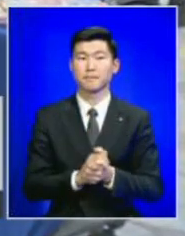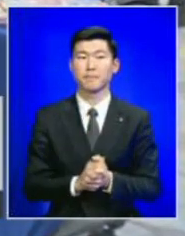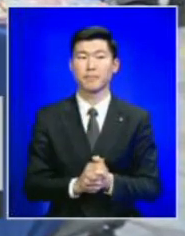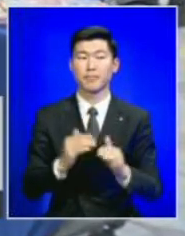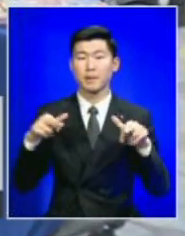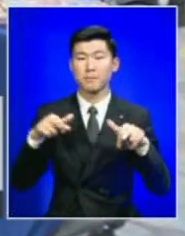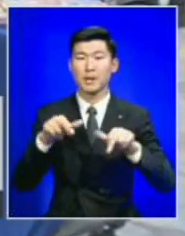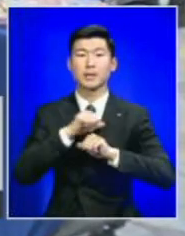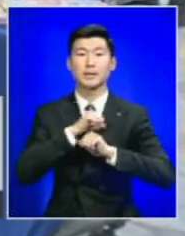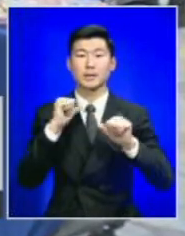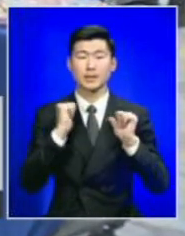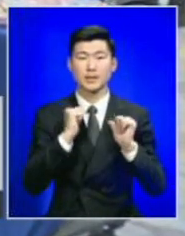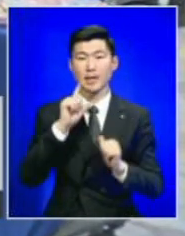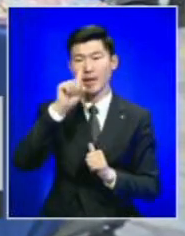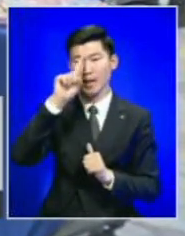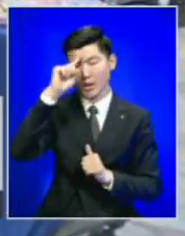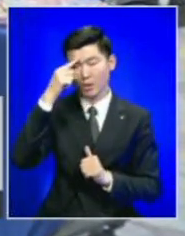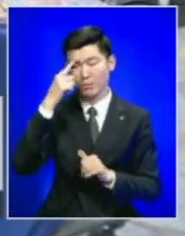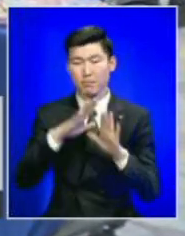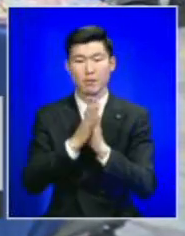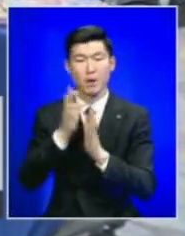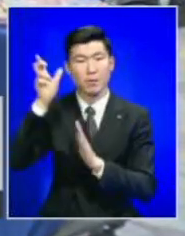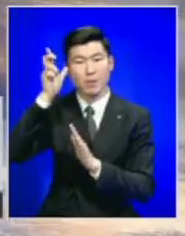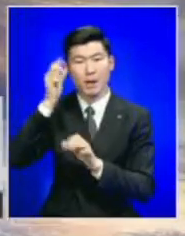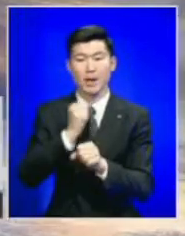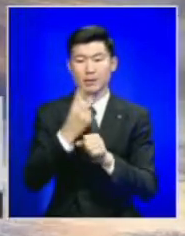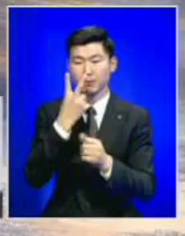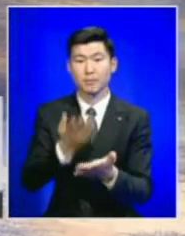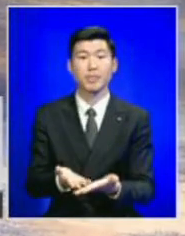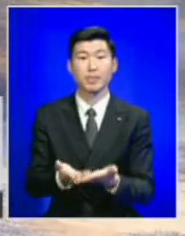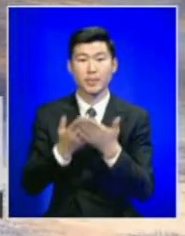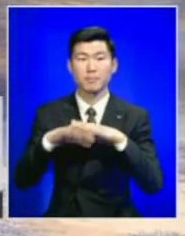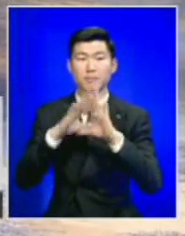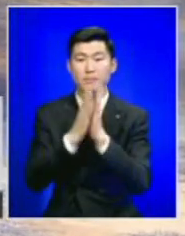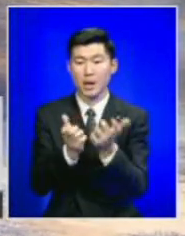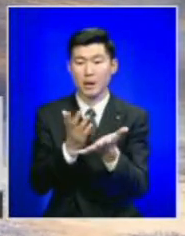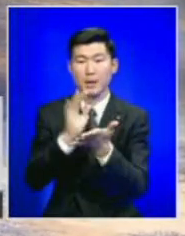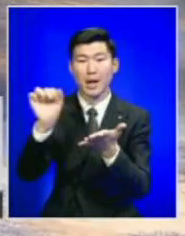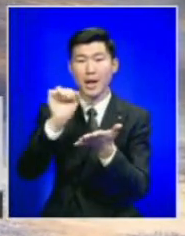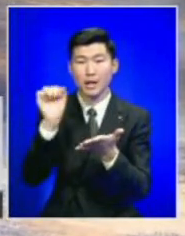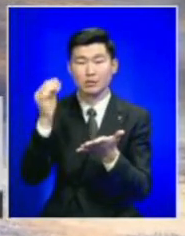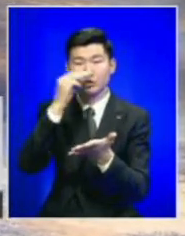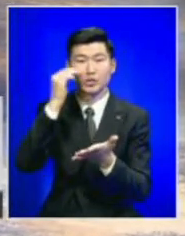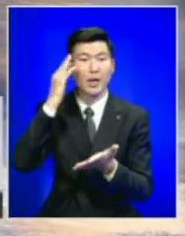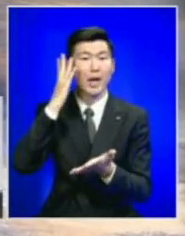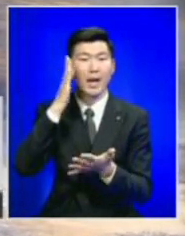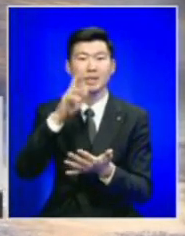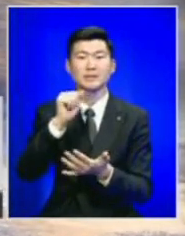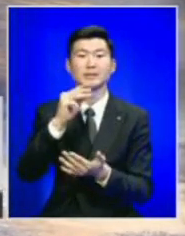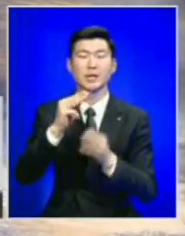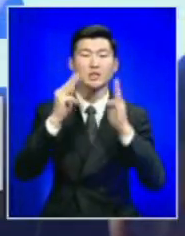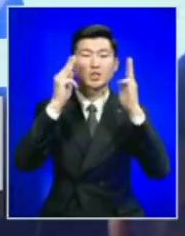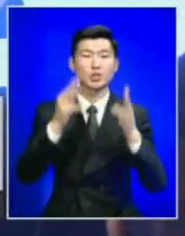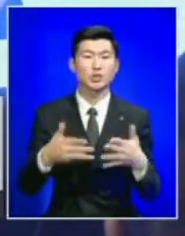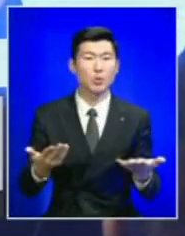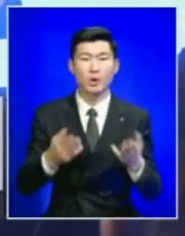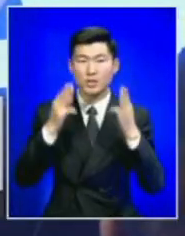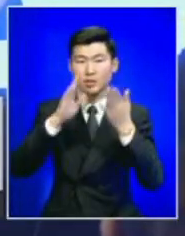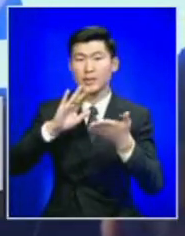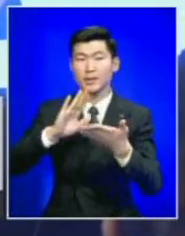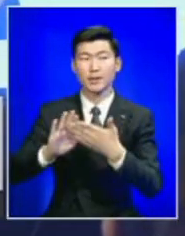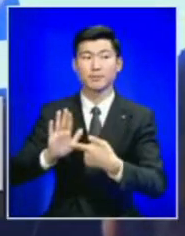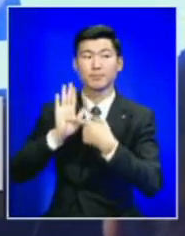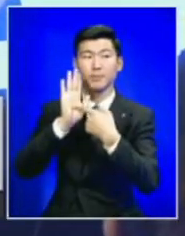Хөгжлийн бэрхшээлтэй иргэдийн эрүүл мэнд боловсрол хөдөлмөр эрхлэлтийг дэмжих тэдэнд тулгамдсан асуудлыг технологийн аргаар хэрхэн шийдвэрлэх шийдлийг